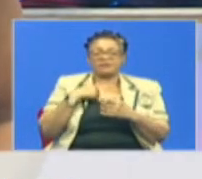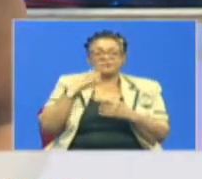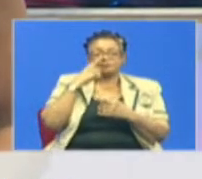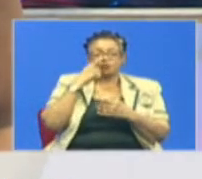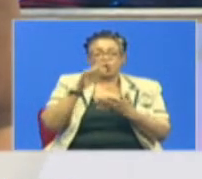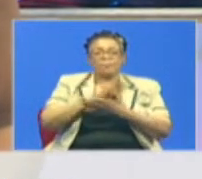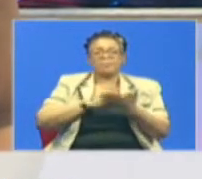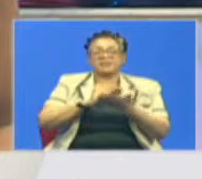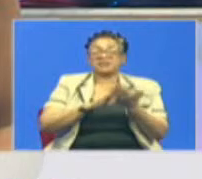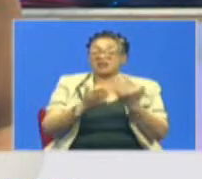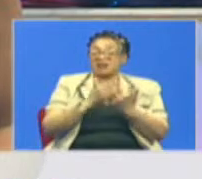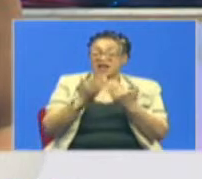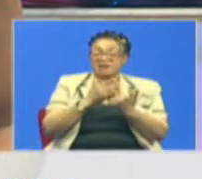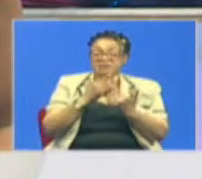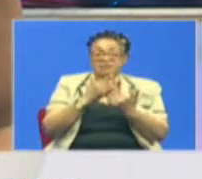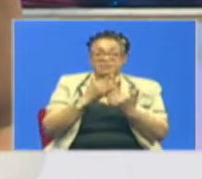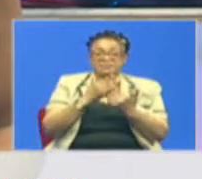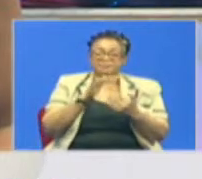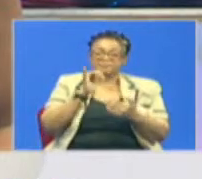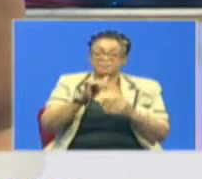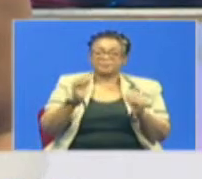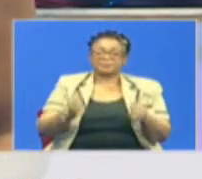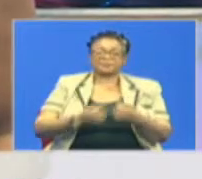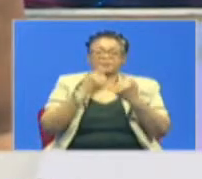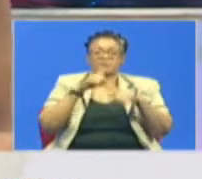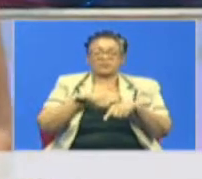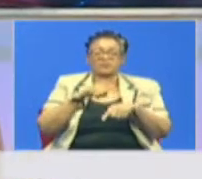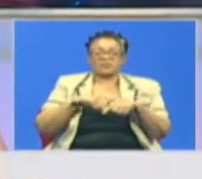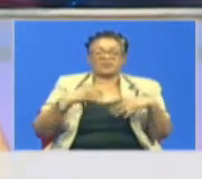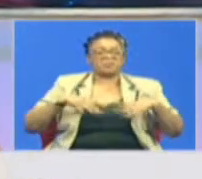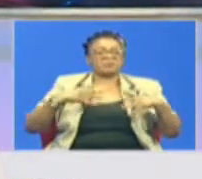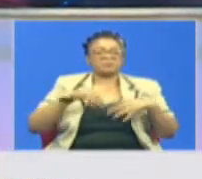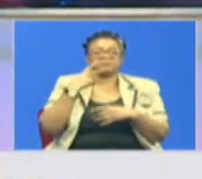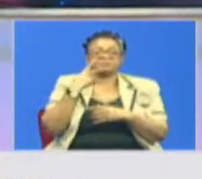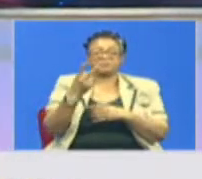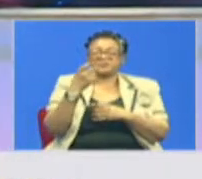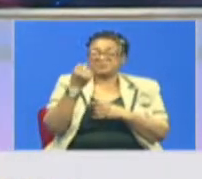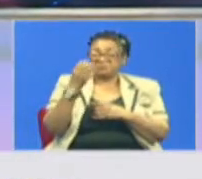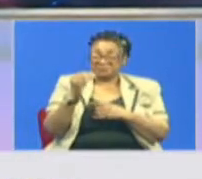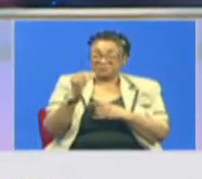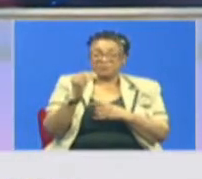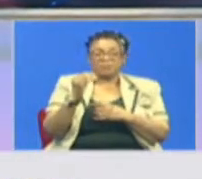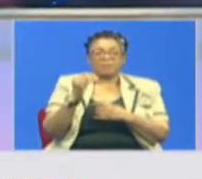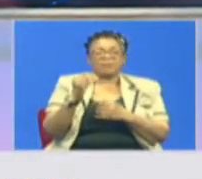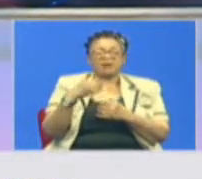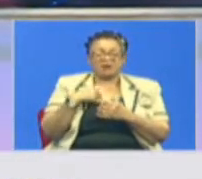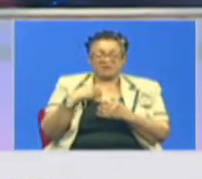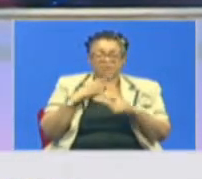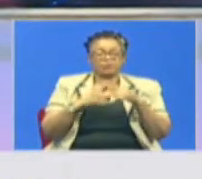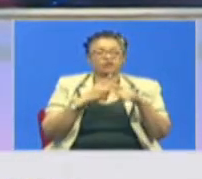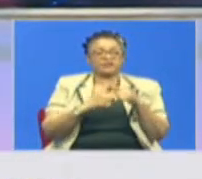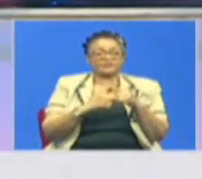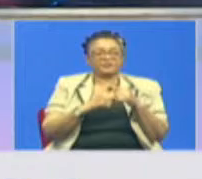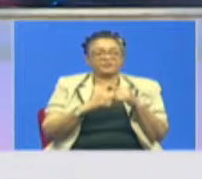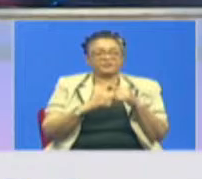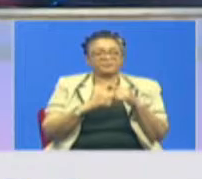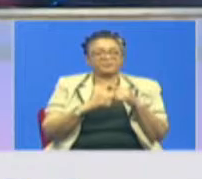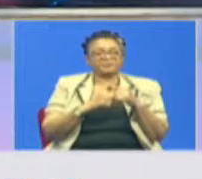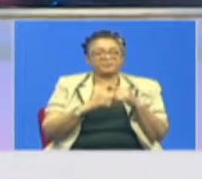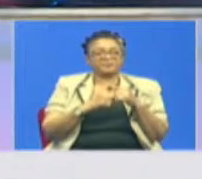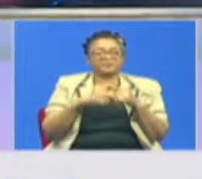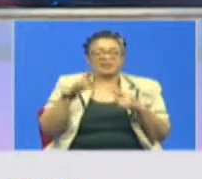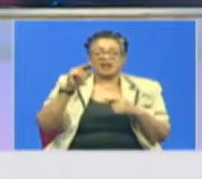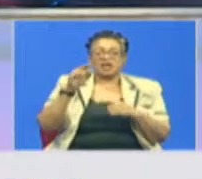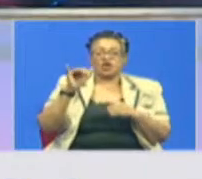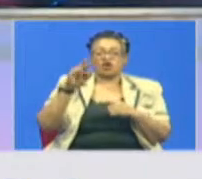COVID-19. Haya yamearifiwa wakati ambapo watu 254 zaidi wamethibitishwa kuwa na virusi vya corona. Nayoma